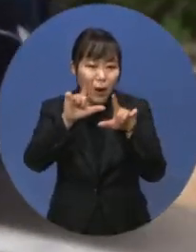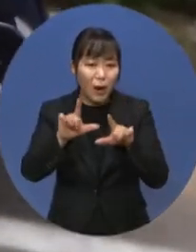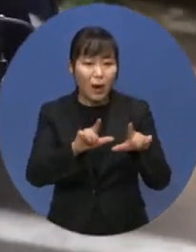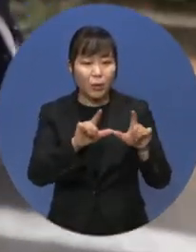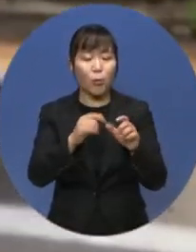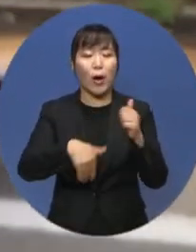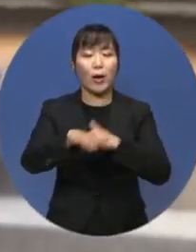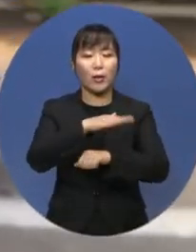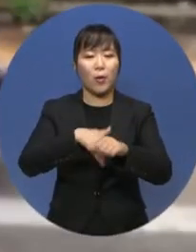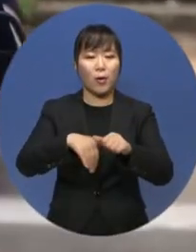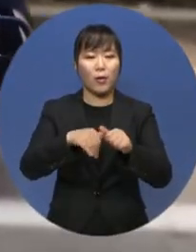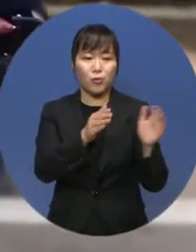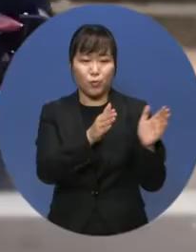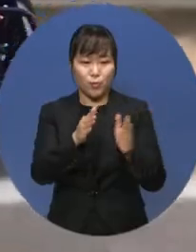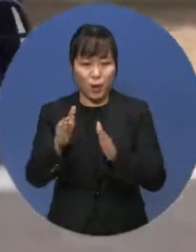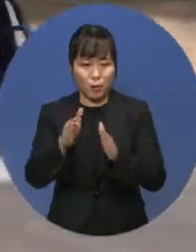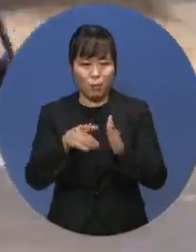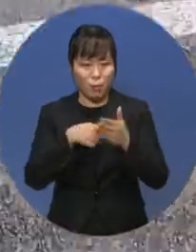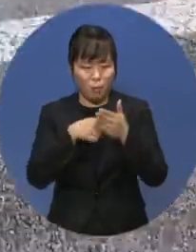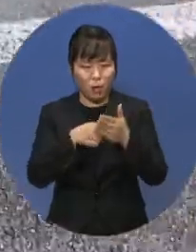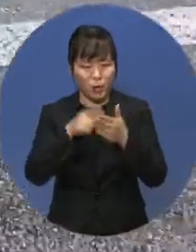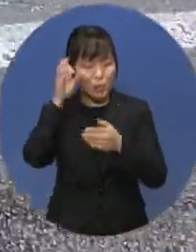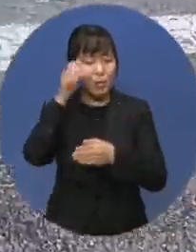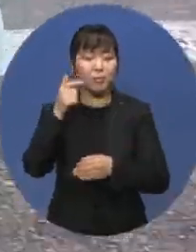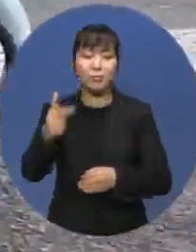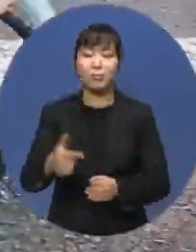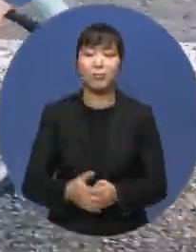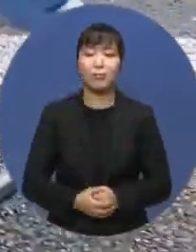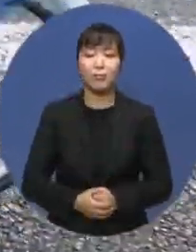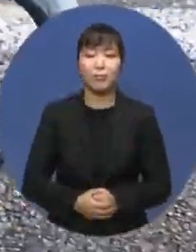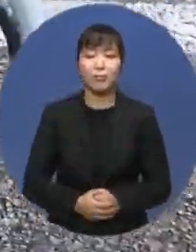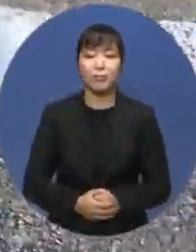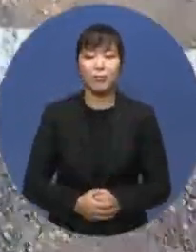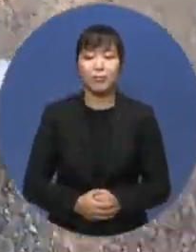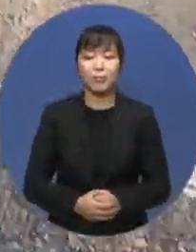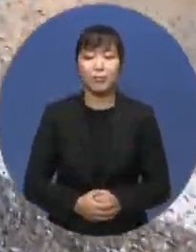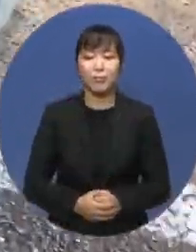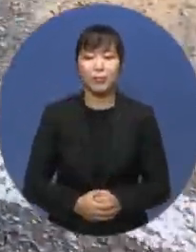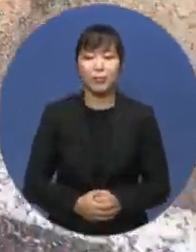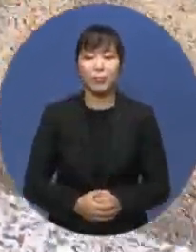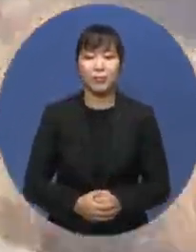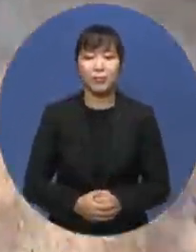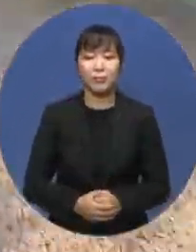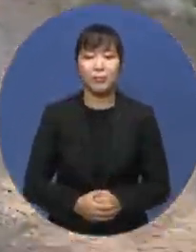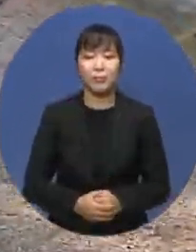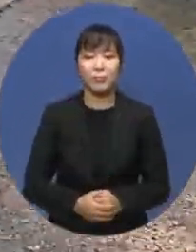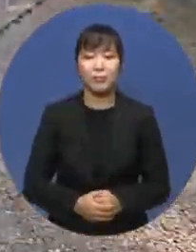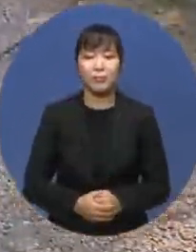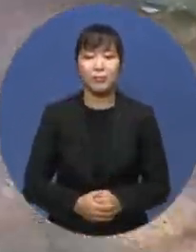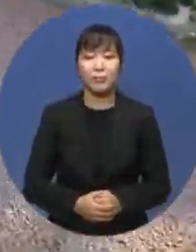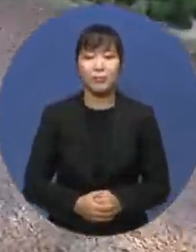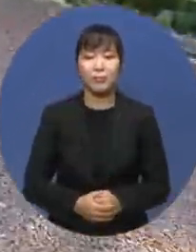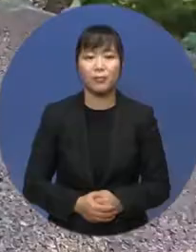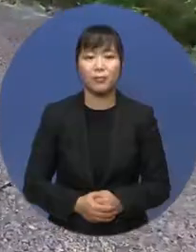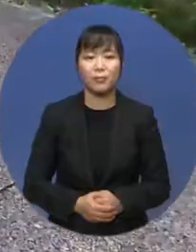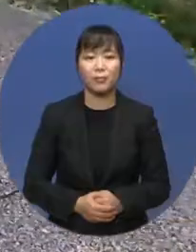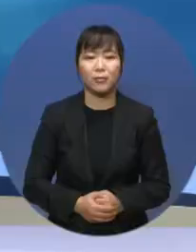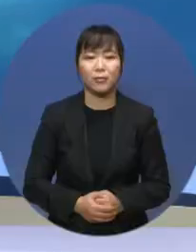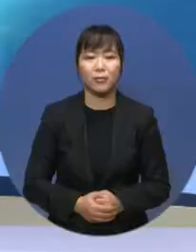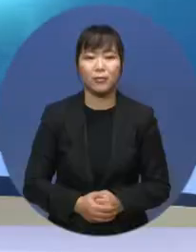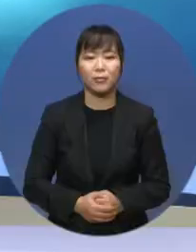마련해 나가기로 해 기대를 모으고 있습니다. 복지TV 뉴스 이영춘입니다.